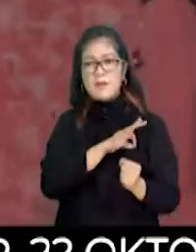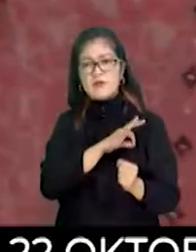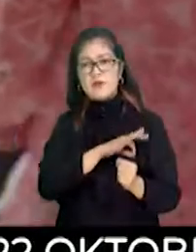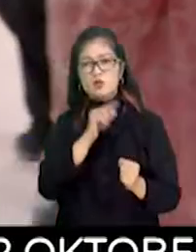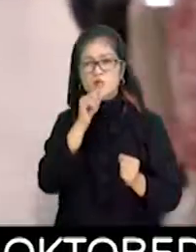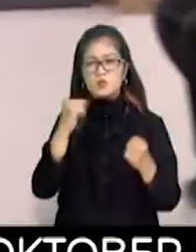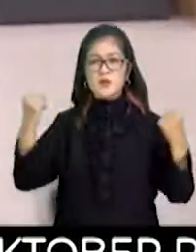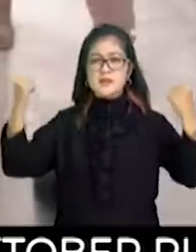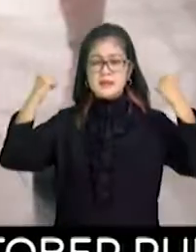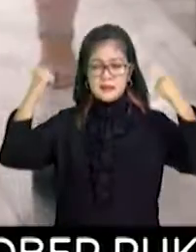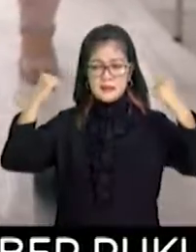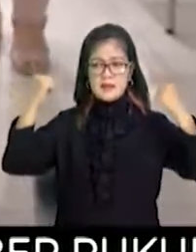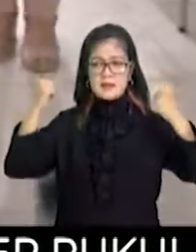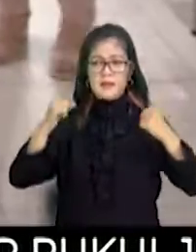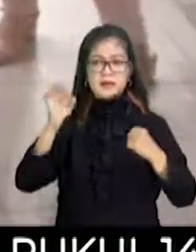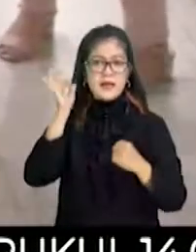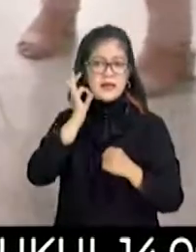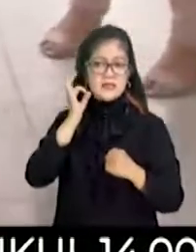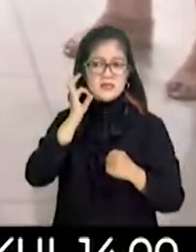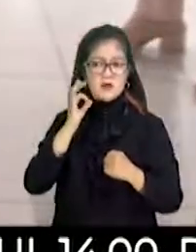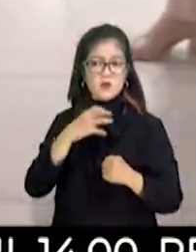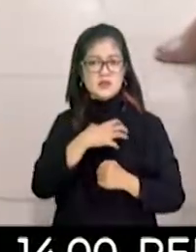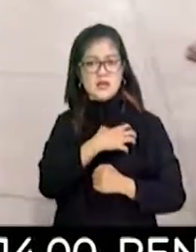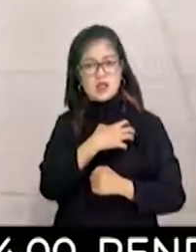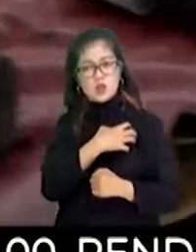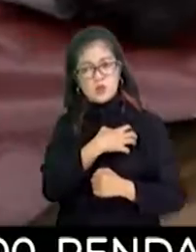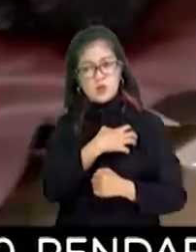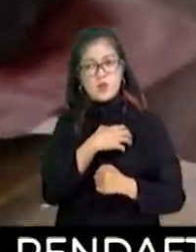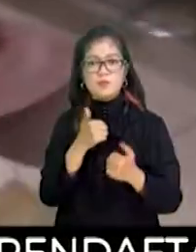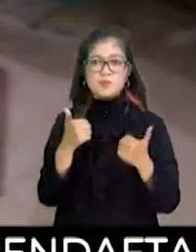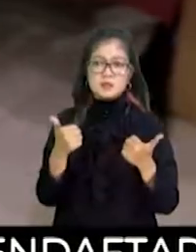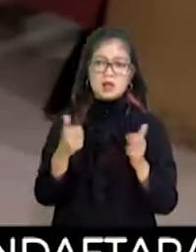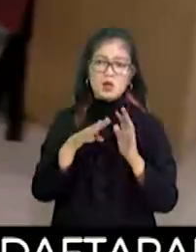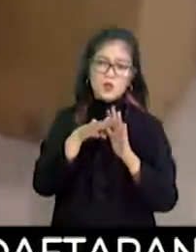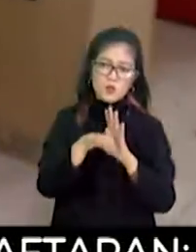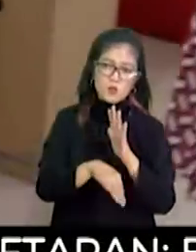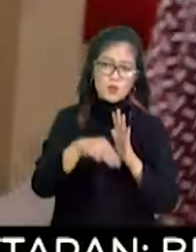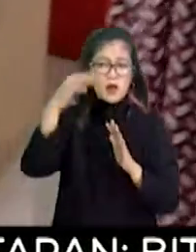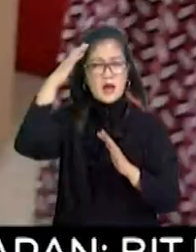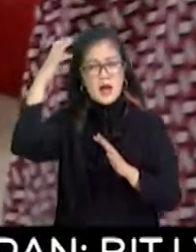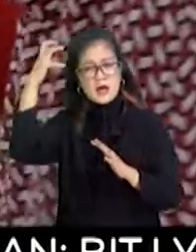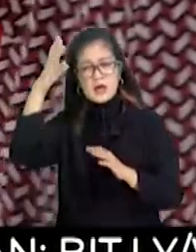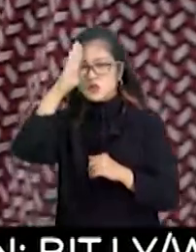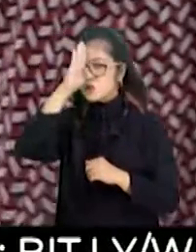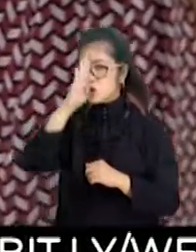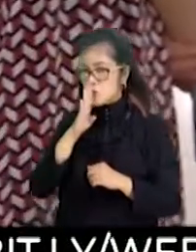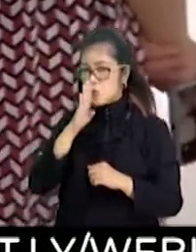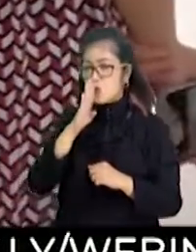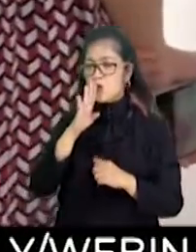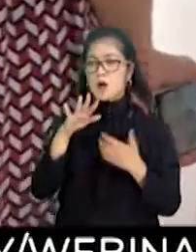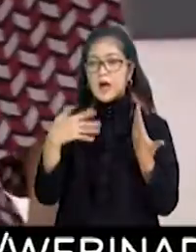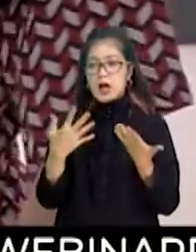selain menurunkan risiko serangan jantung donor darah juga dapat menekan risiko kanker dan stroke serta meningkatkan produksi sel darah